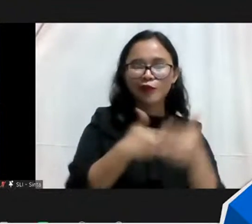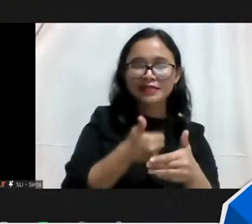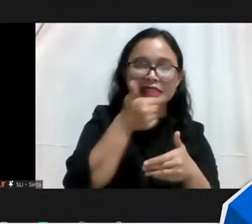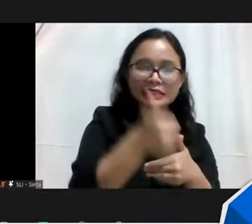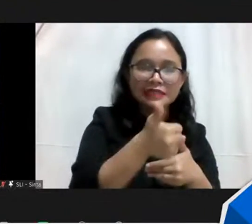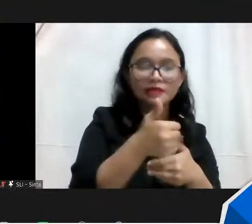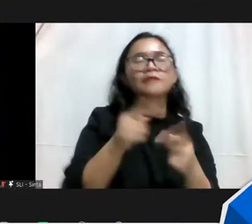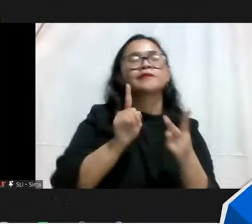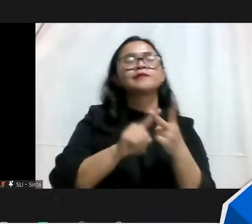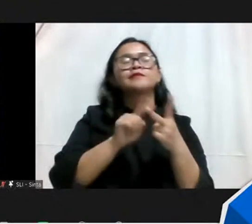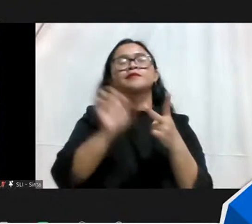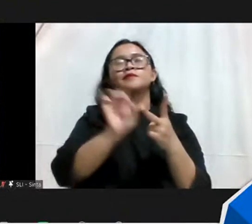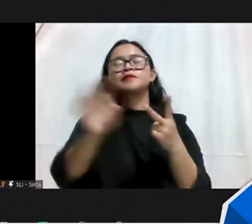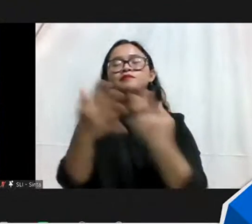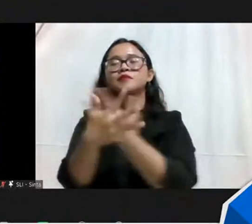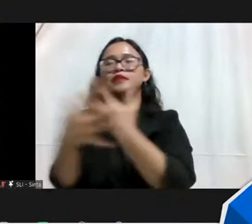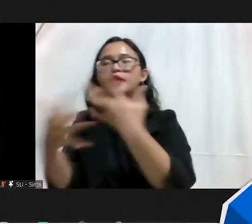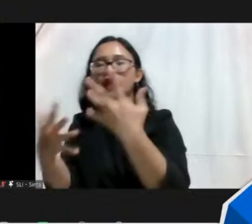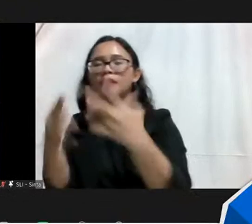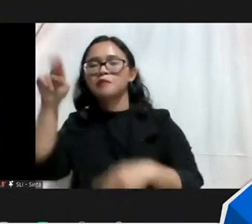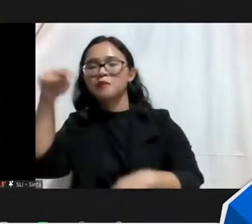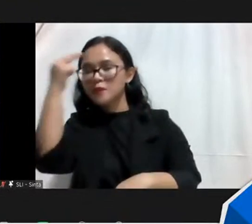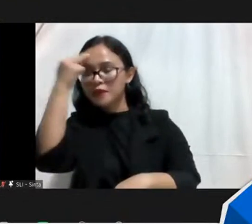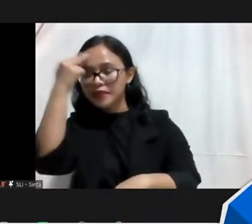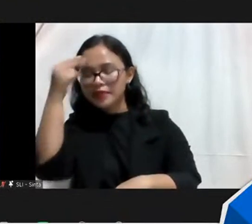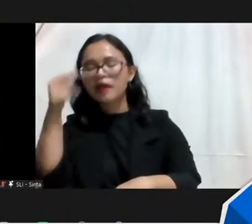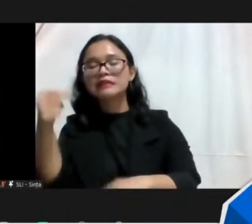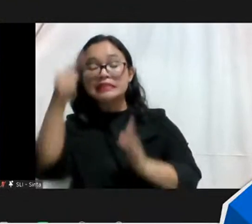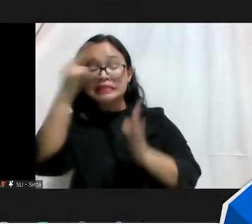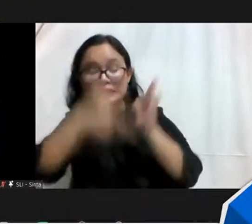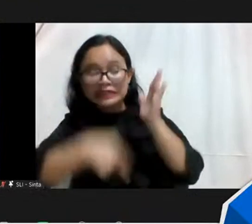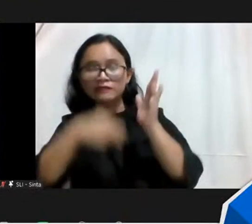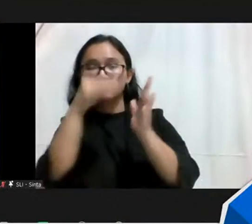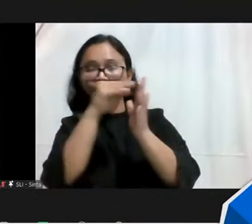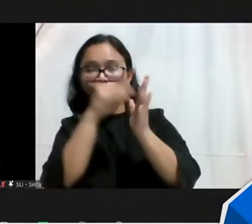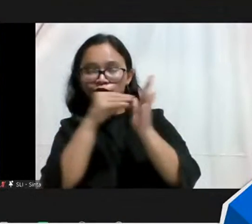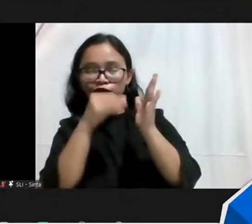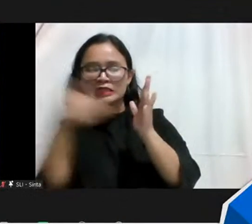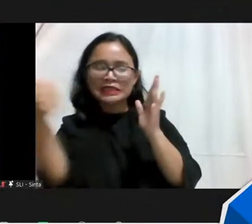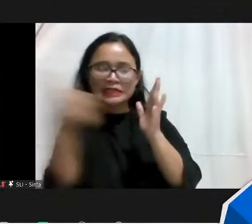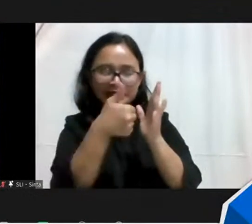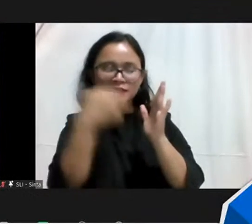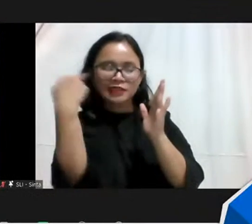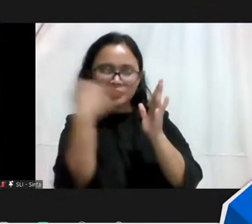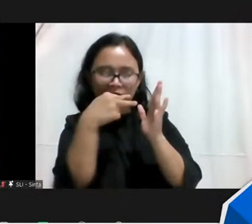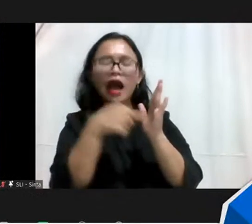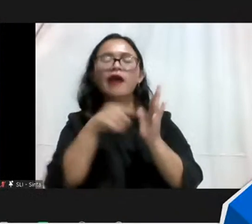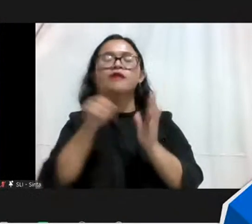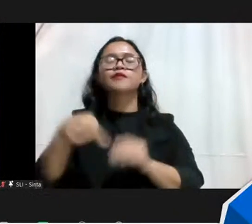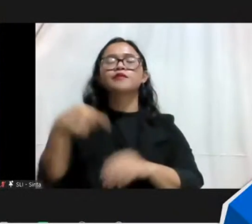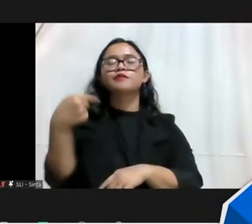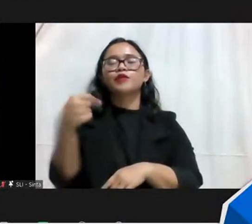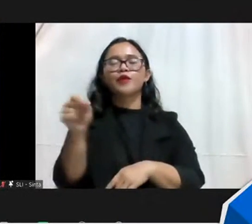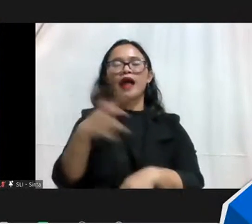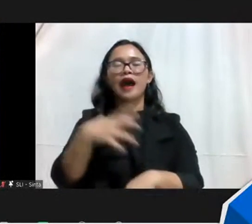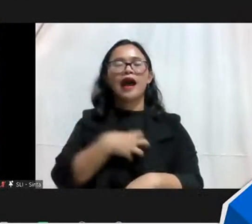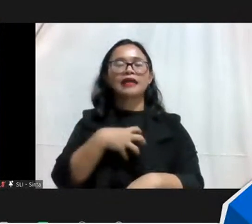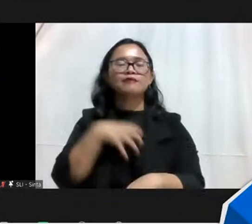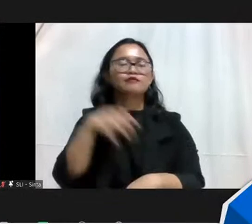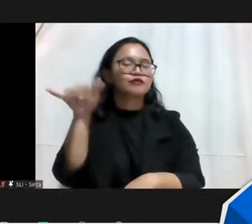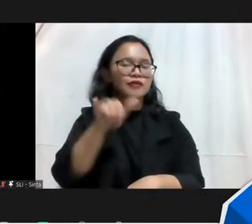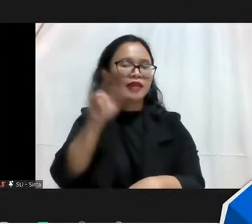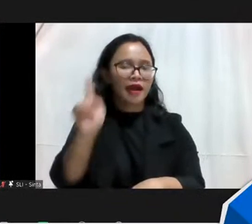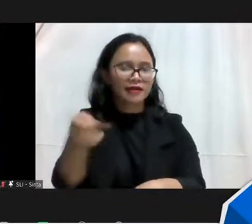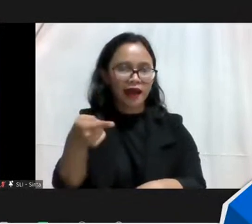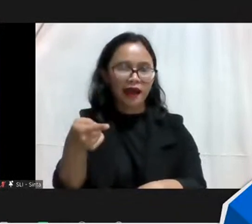atau negara itu tetap bisa menjalankan atau terpenuhi hak-haknya Nah kalau melihat eh